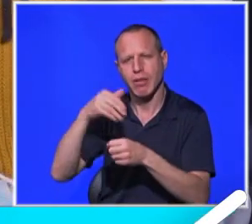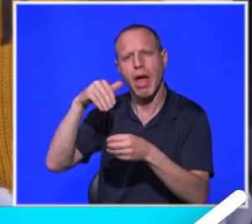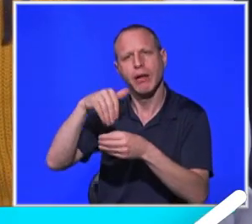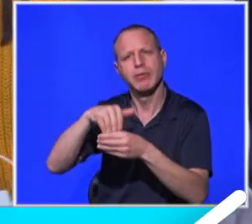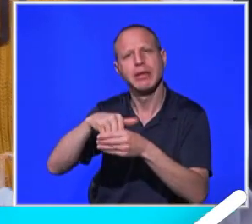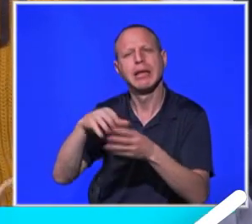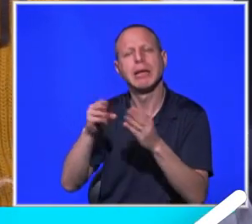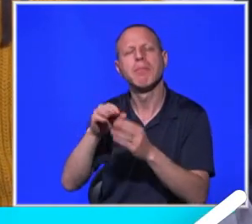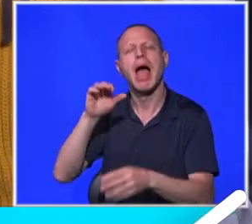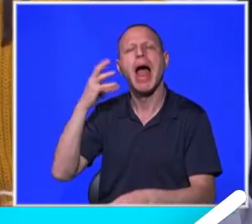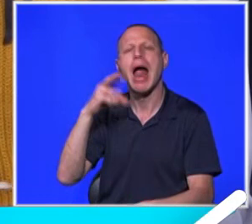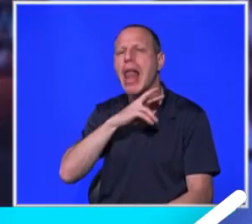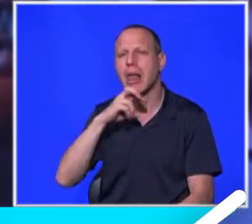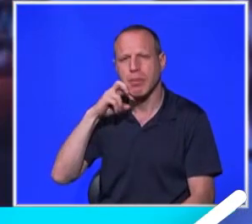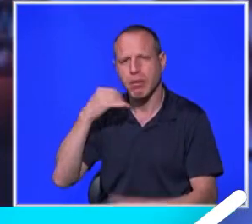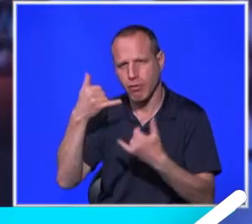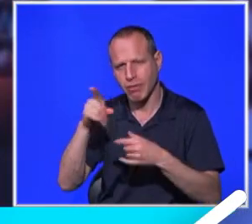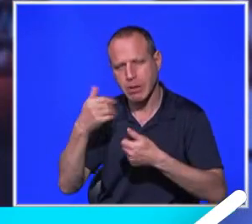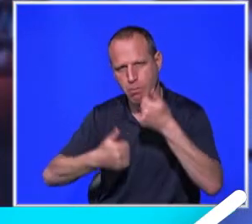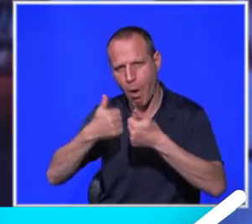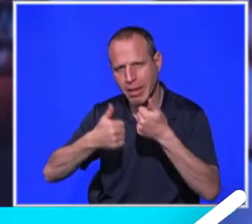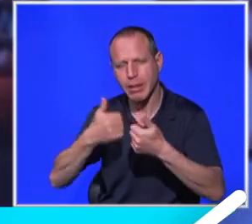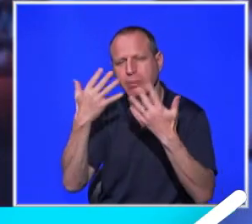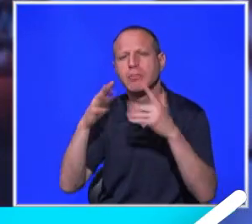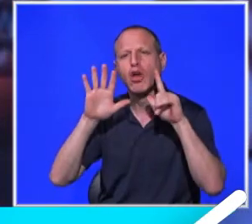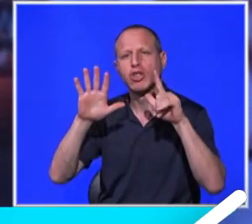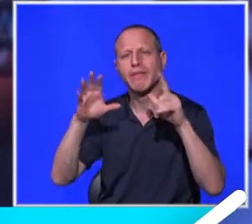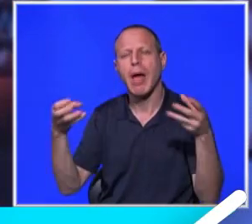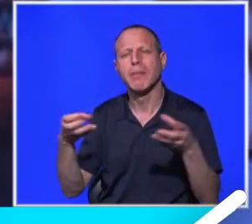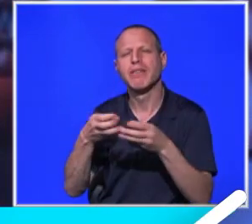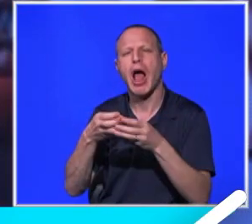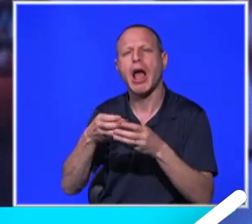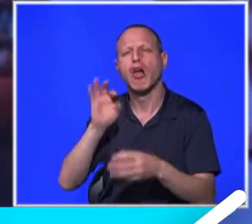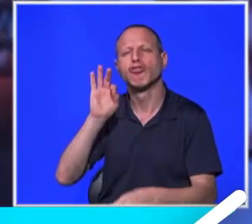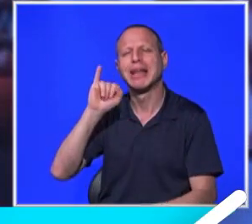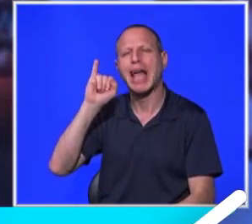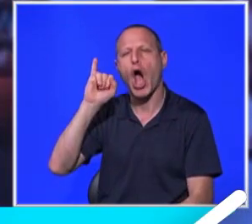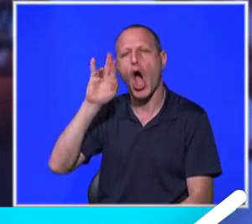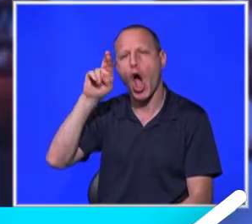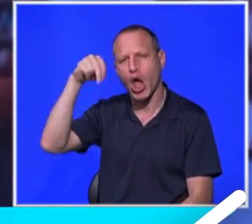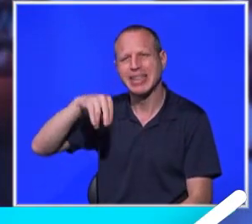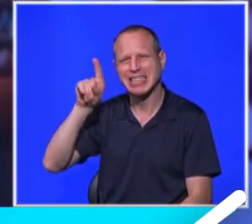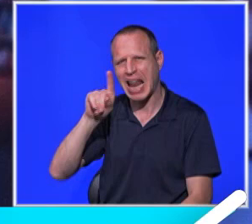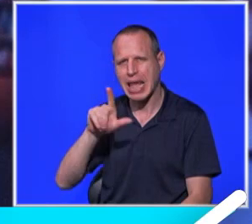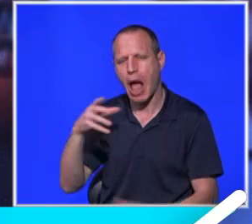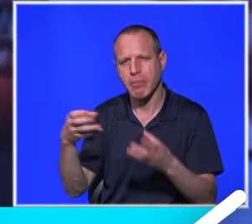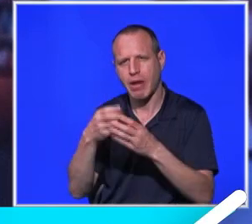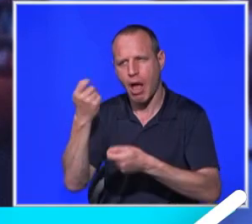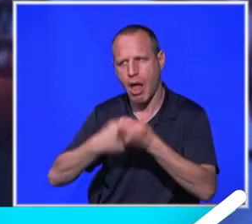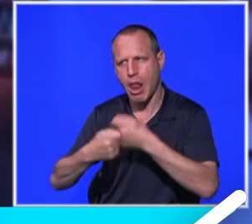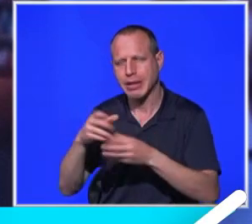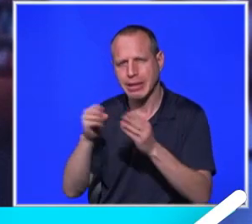אביגדור ליברמן, וכעת היא מועמדת מספר 7 במפלגתו של ירון זליכה, המפלגה הכלכלית,